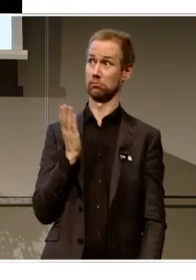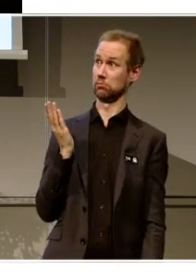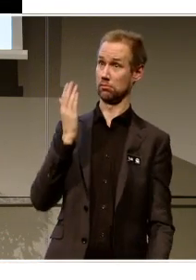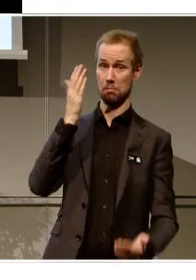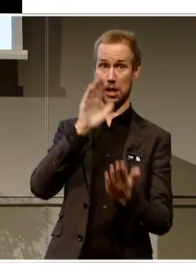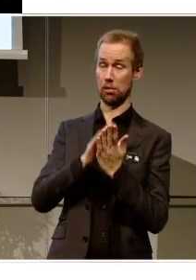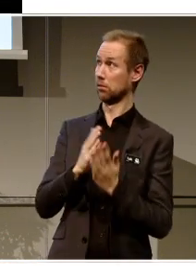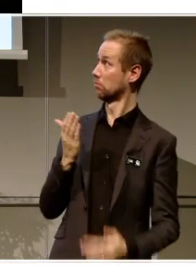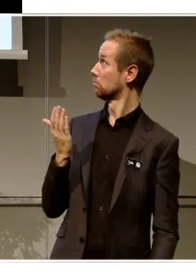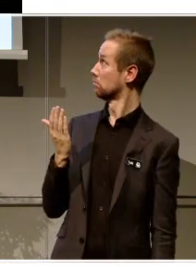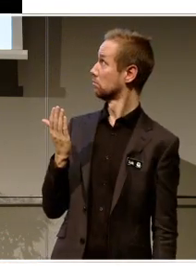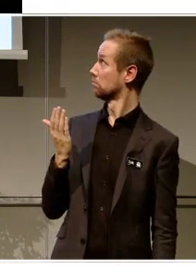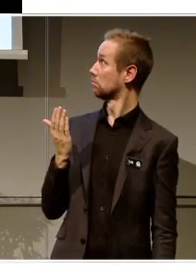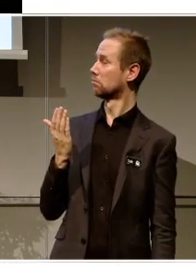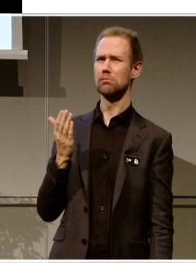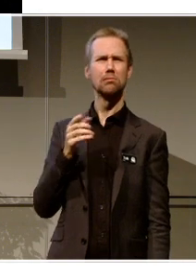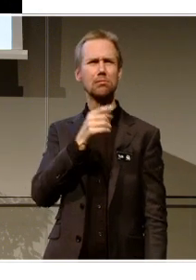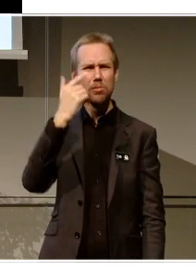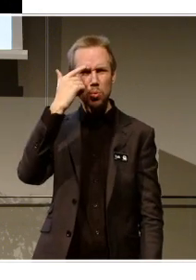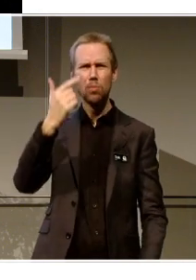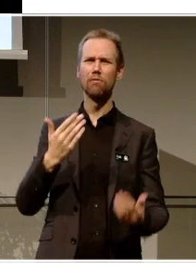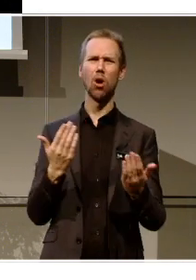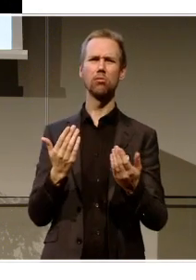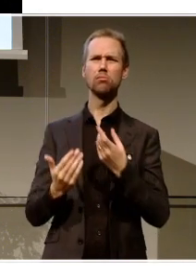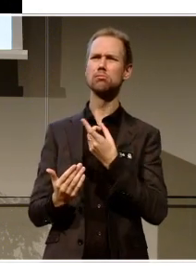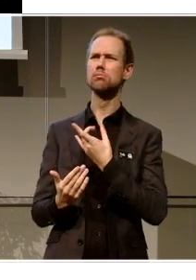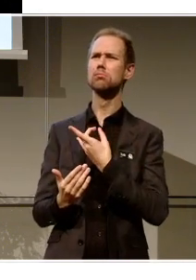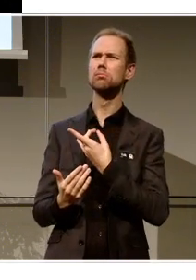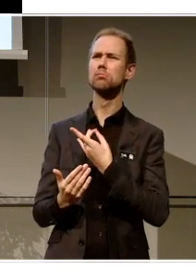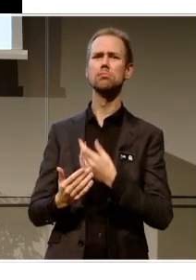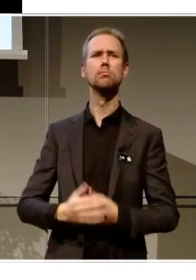bilden. Vad tror ni att det här är?